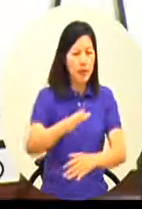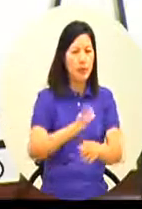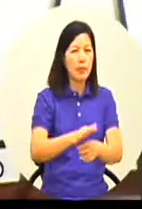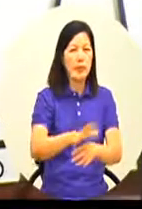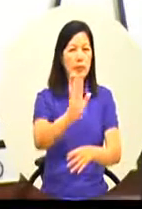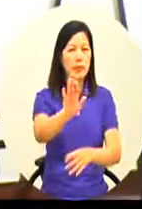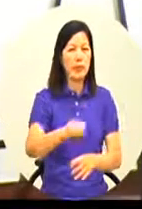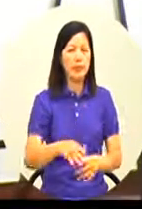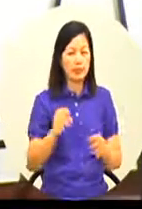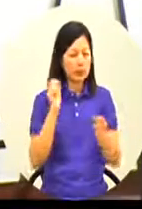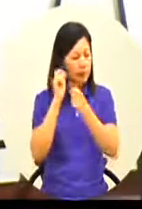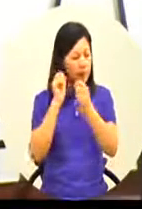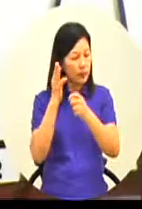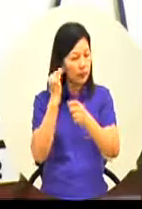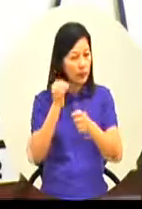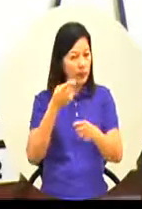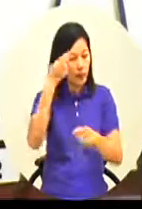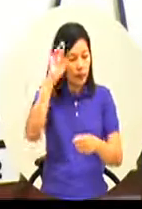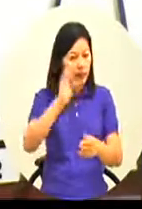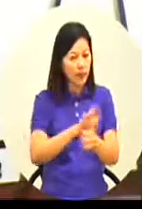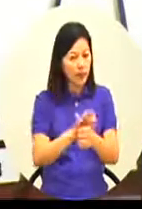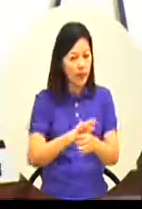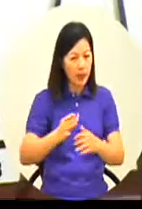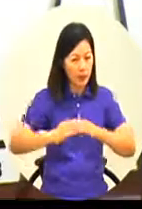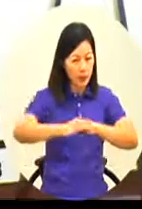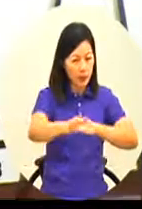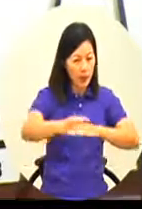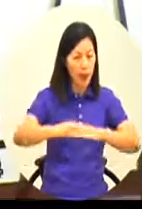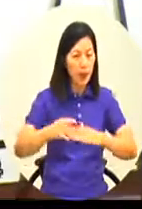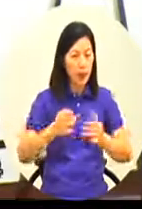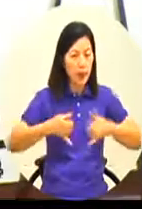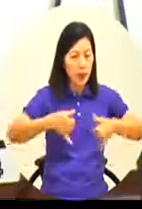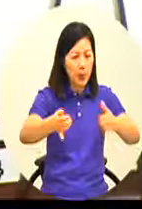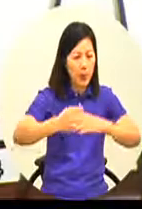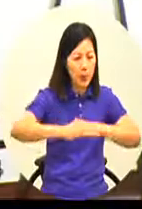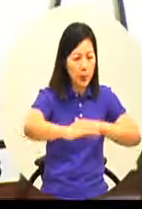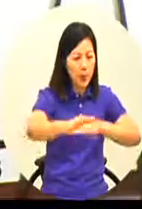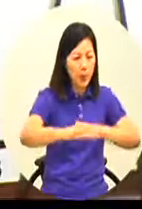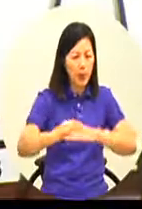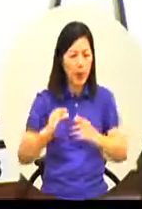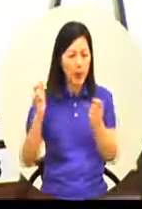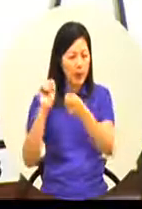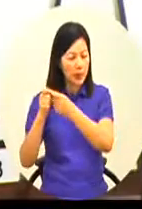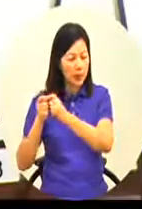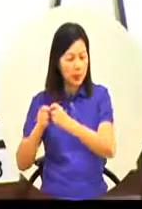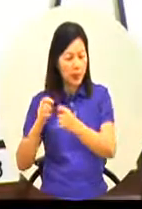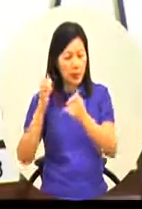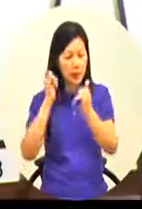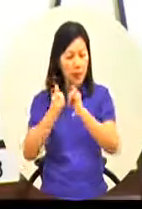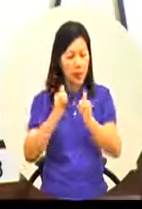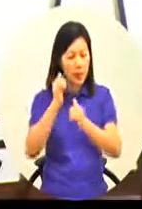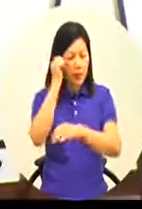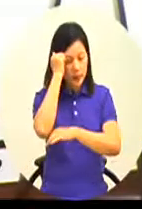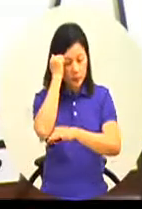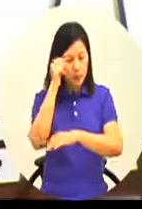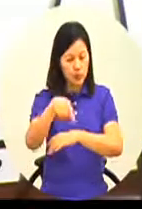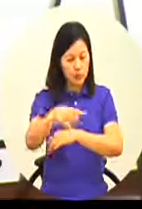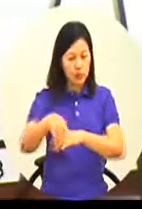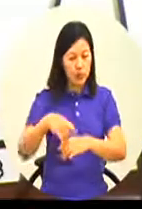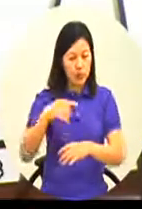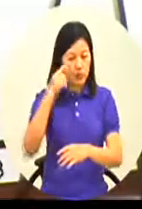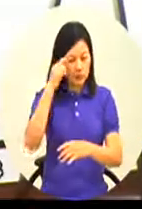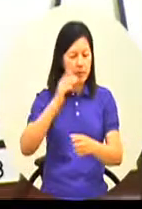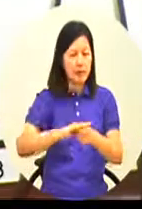这几天也看到博爱路在做一个刨铺，也是附近的居民也是非常感谢。那从这个国道十号的这个刨